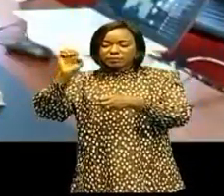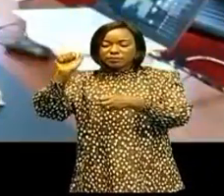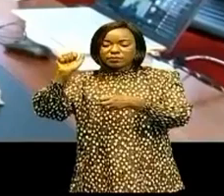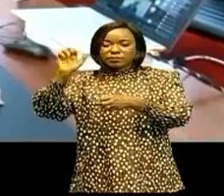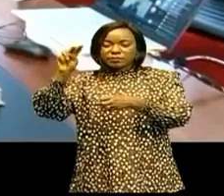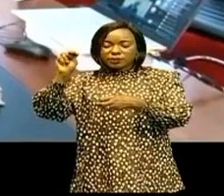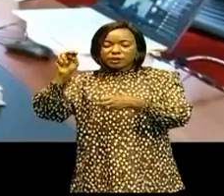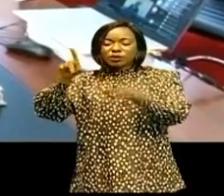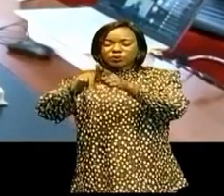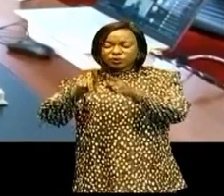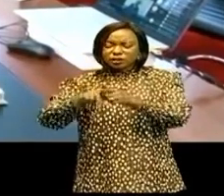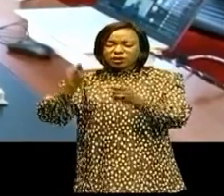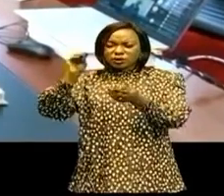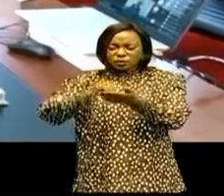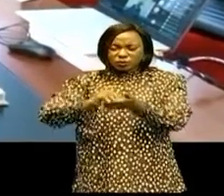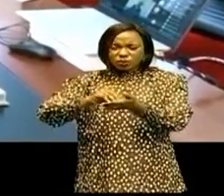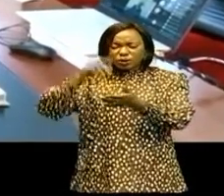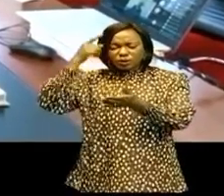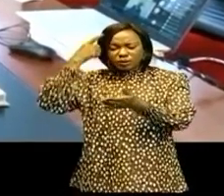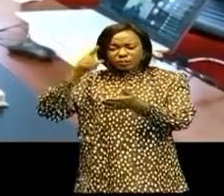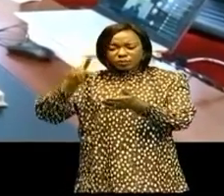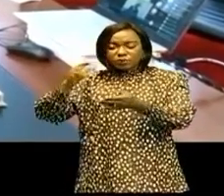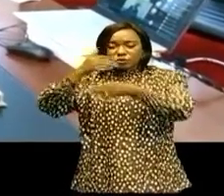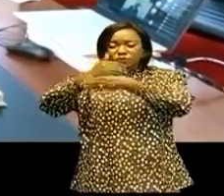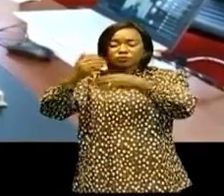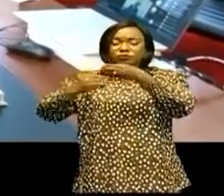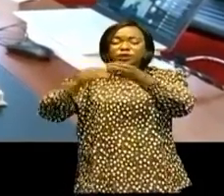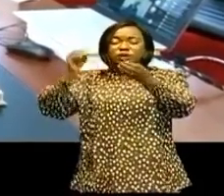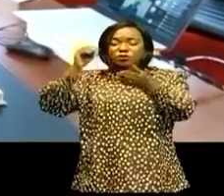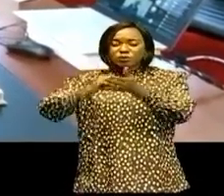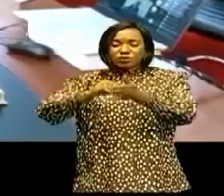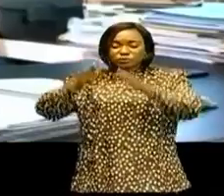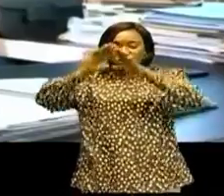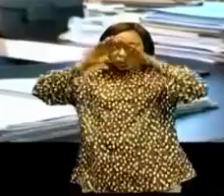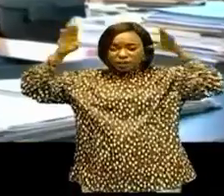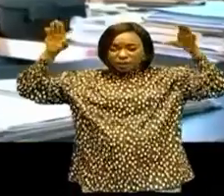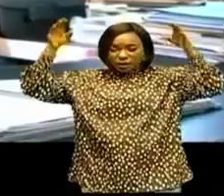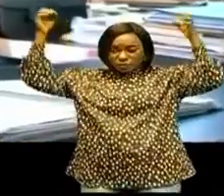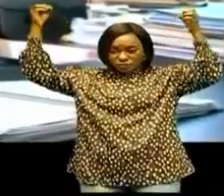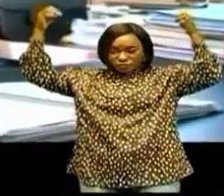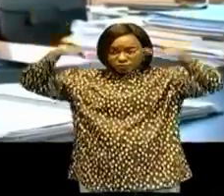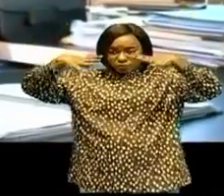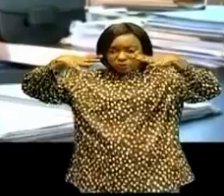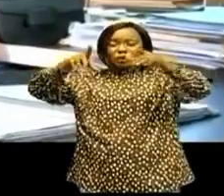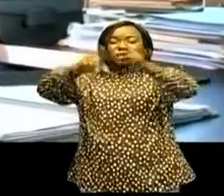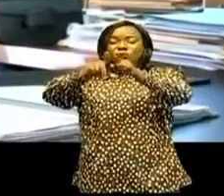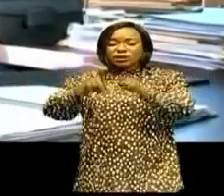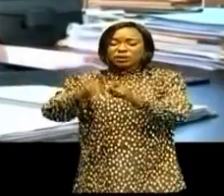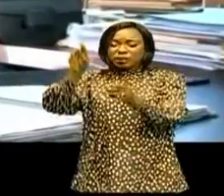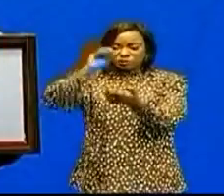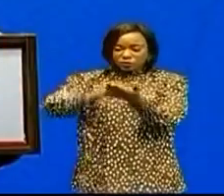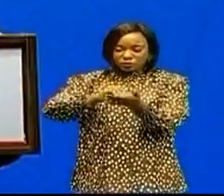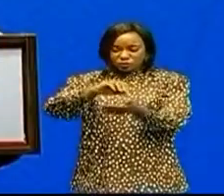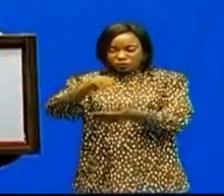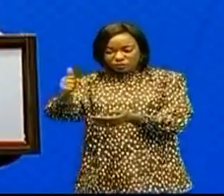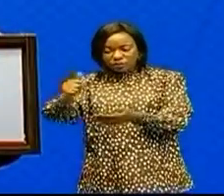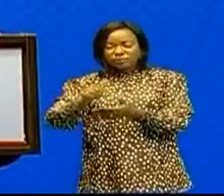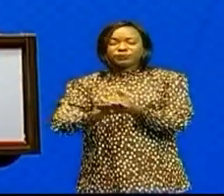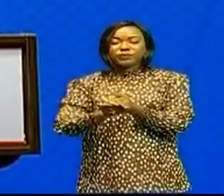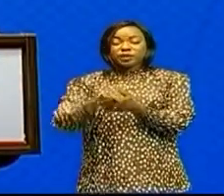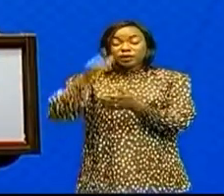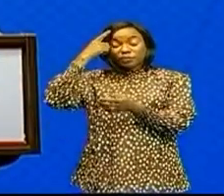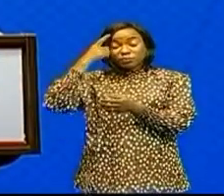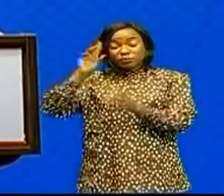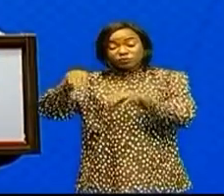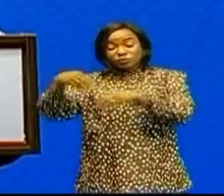centrale photovoltaïque de 50 à 100 MW en backup de la centrale hydroélectrique pour la